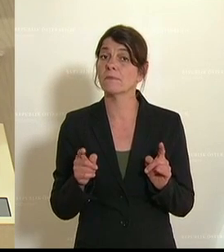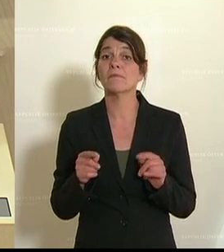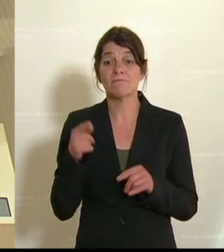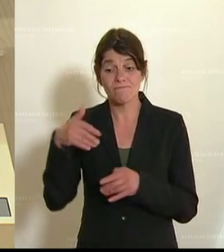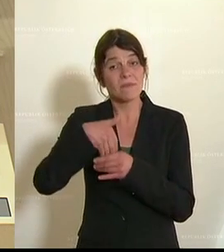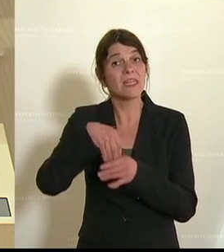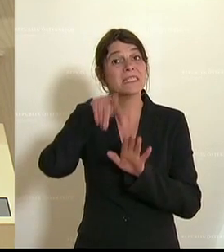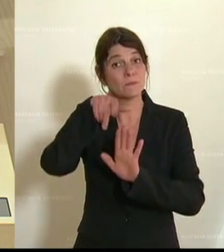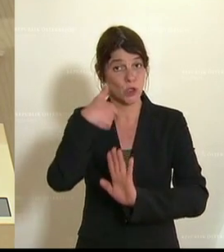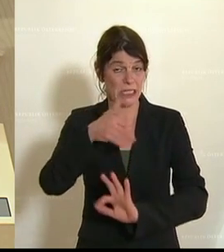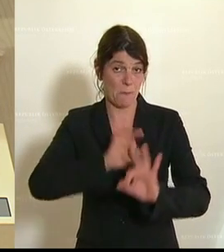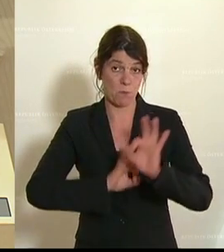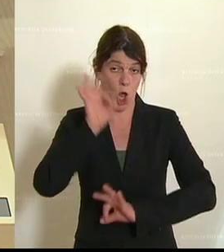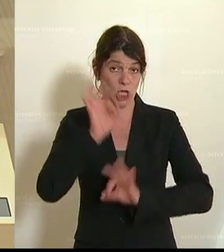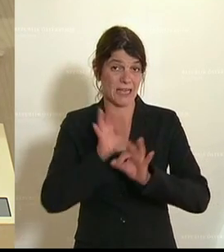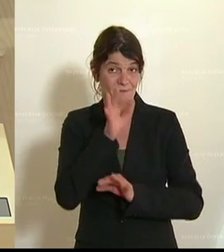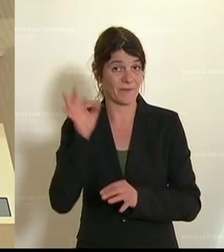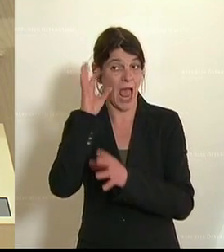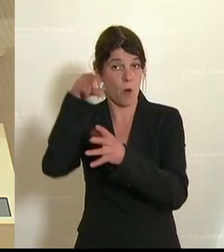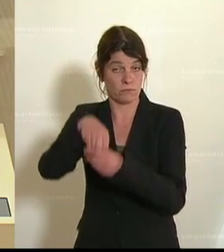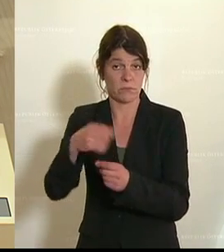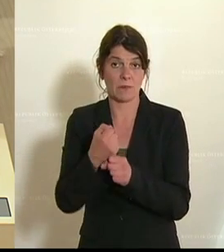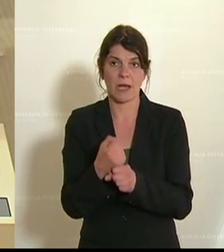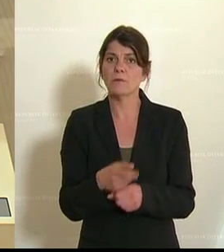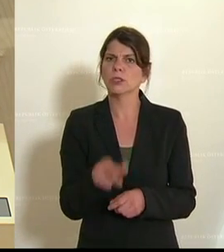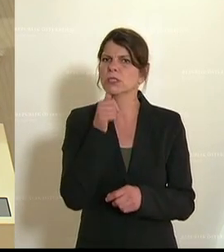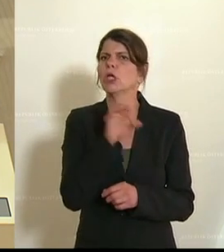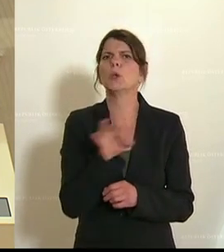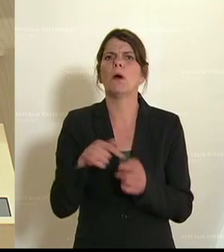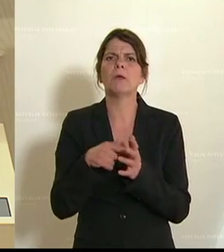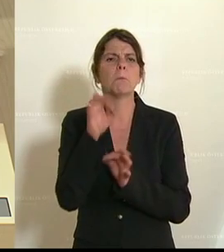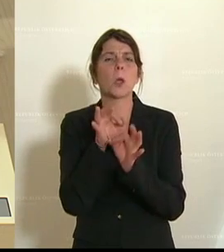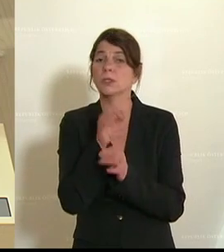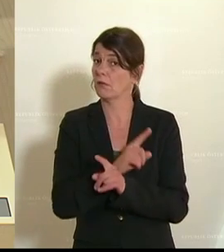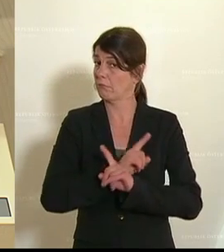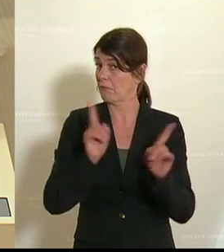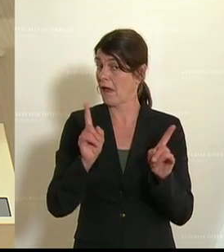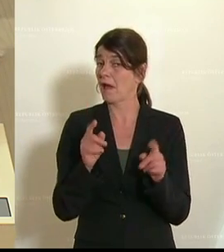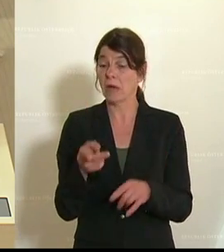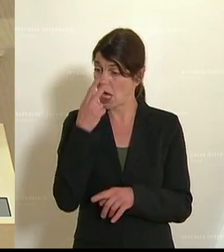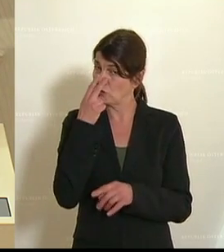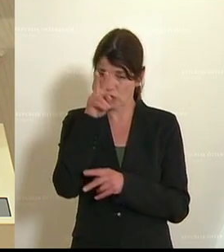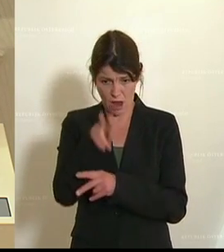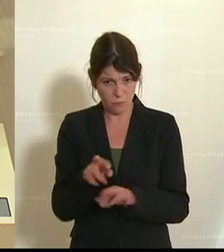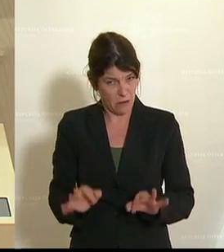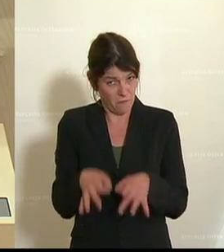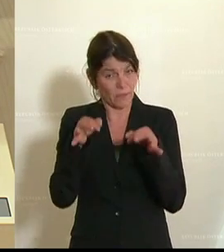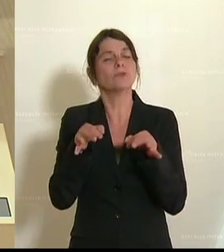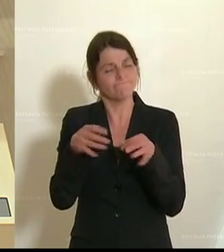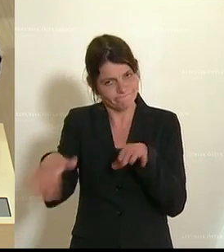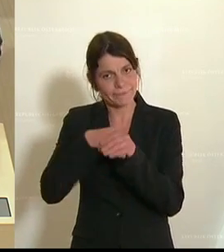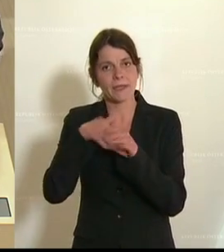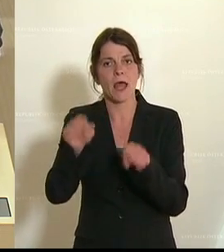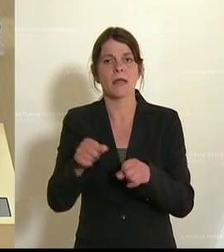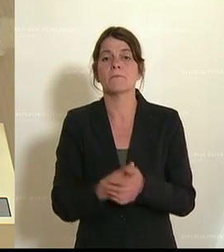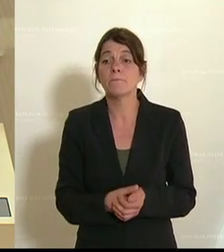entspricht 67% und das ist nicht nur wegen der Quote, sondern wegen der Qualifikation.